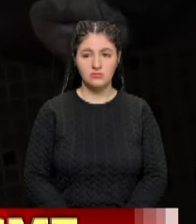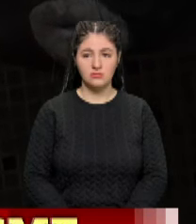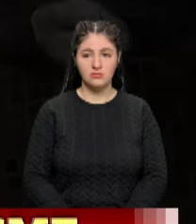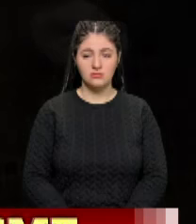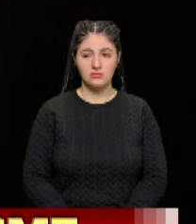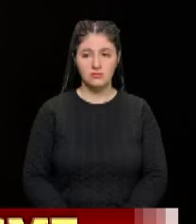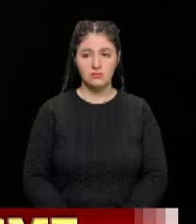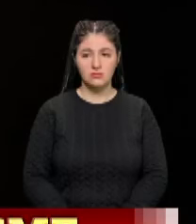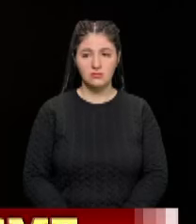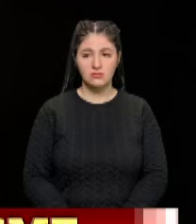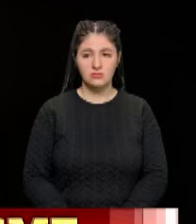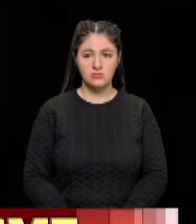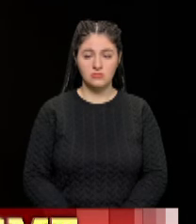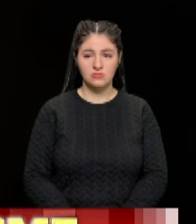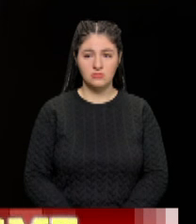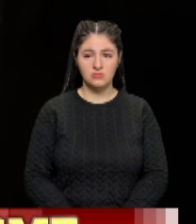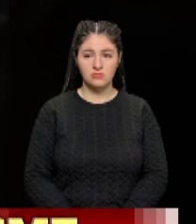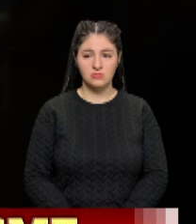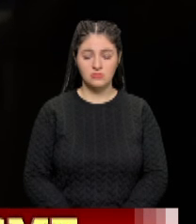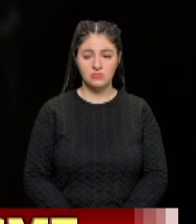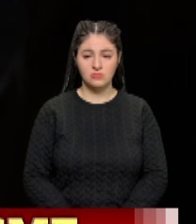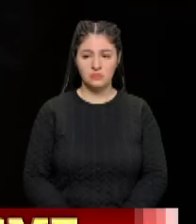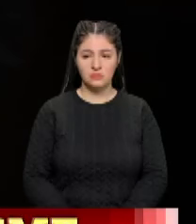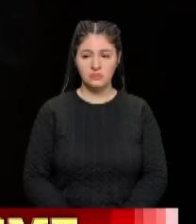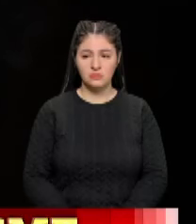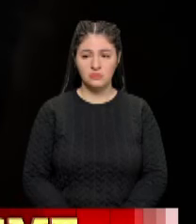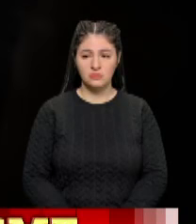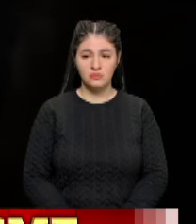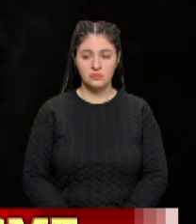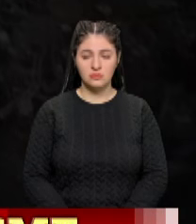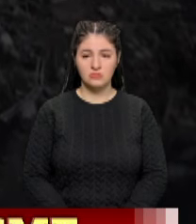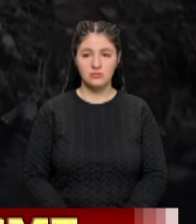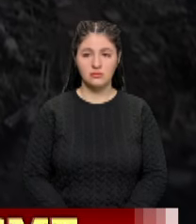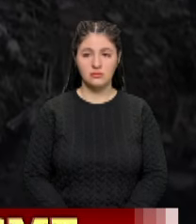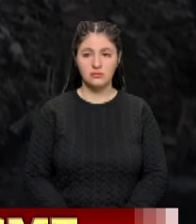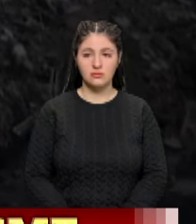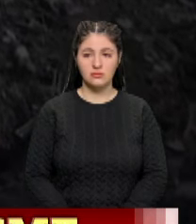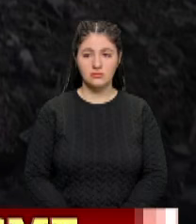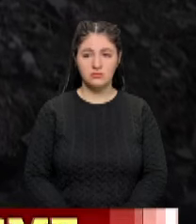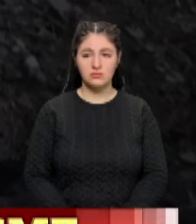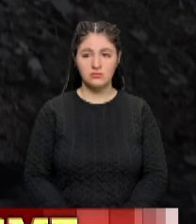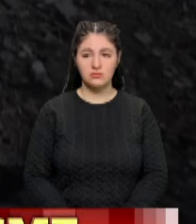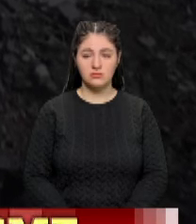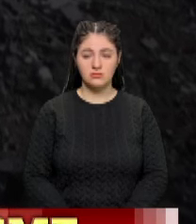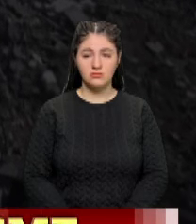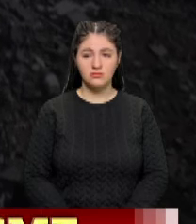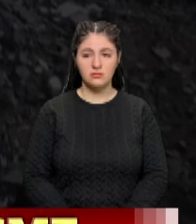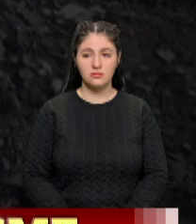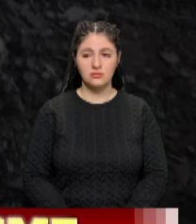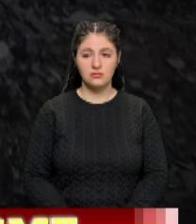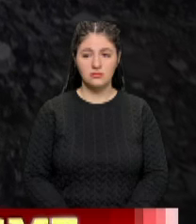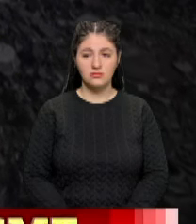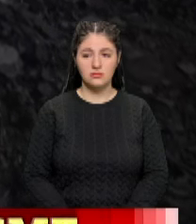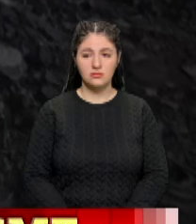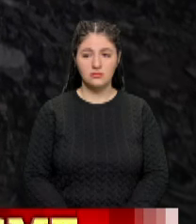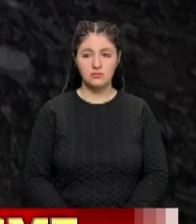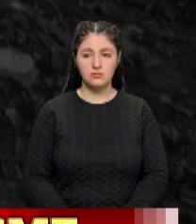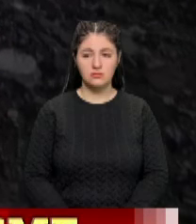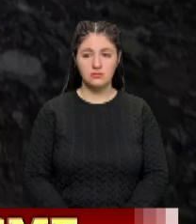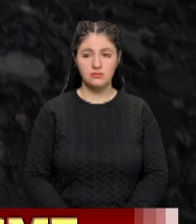Şalkı vurur pencereden, bacadan. Dağlar kışmış,